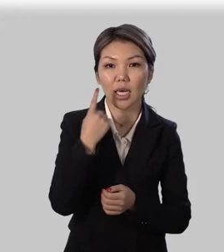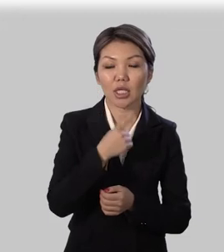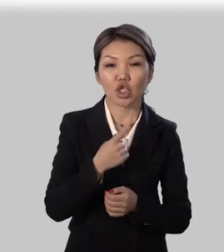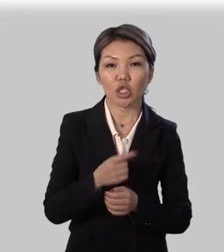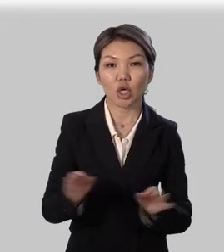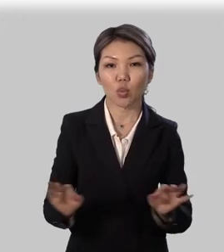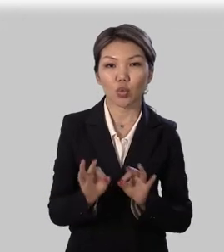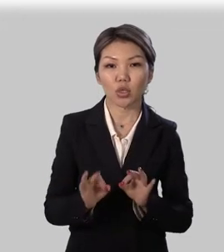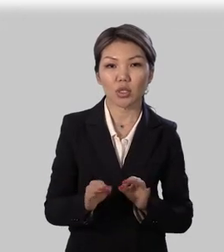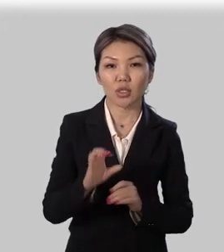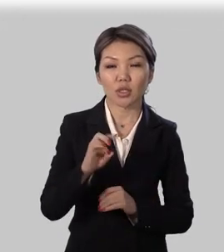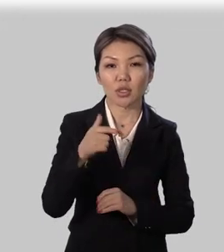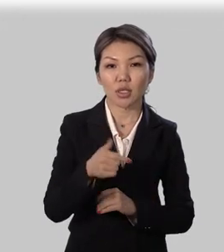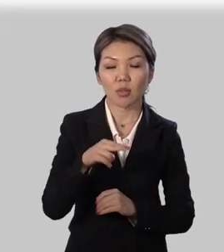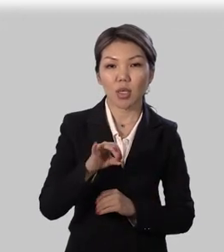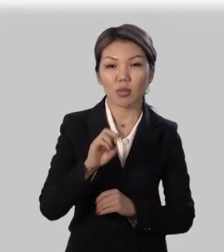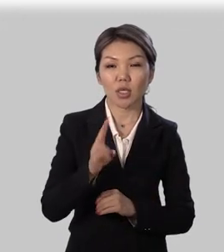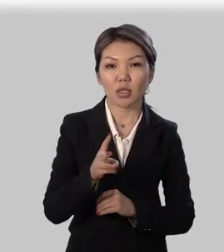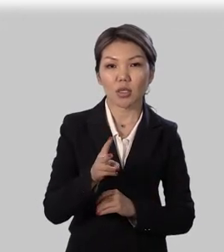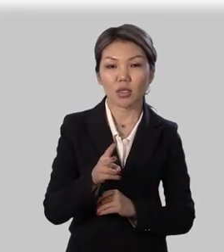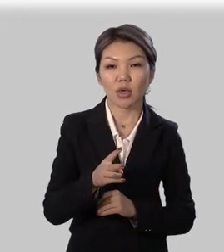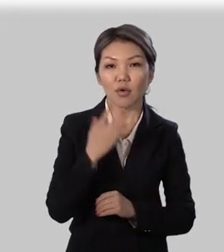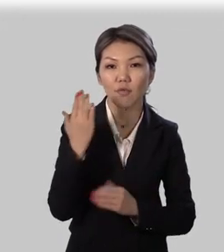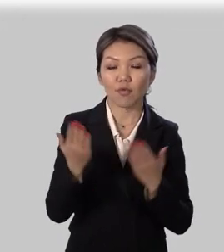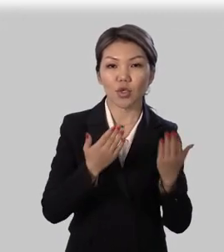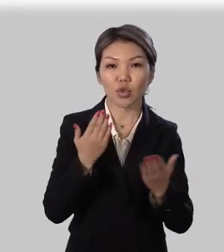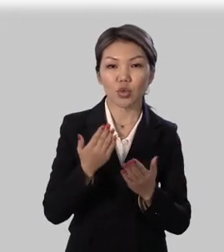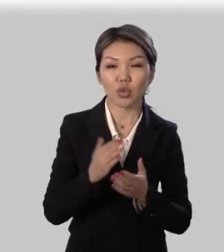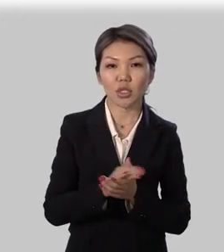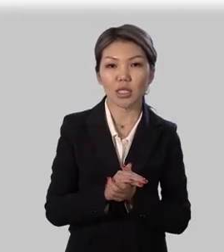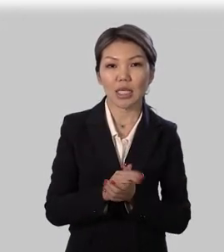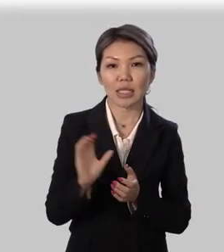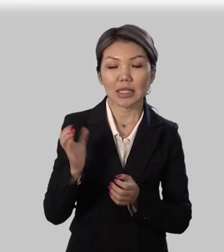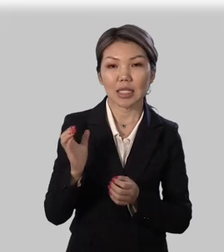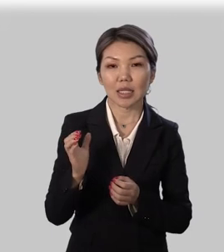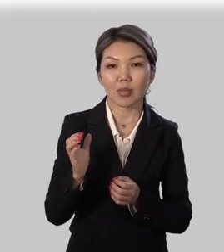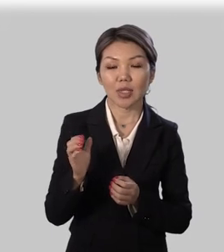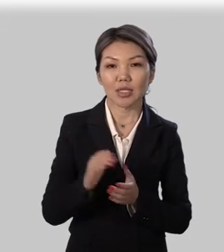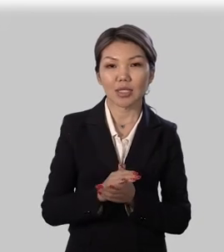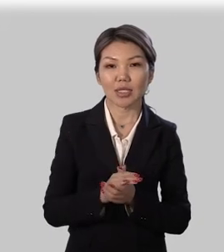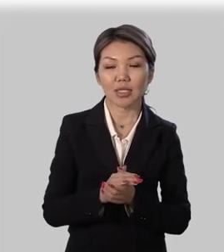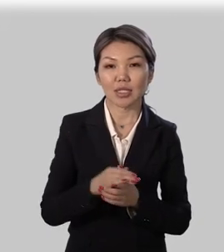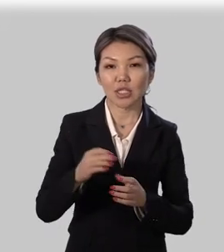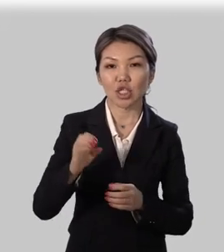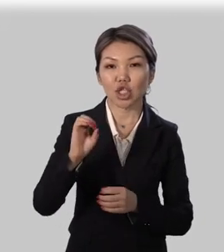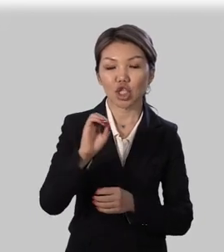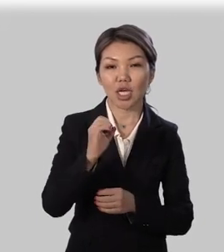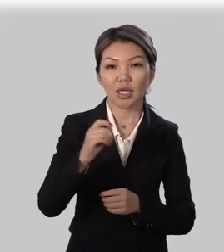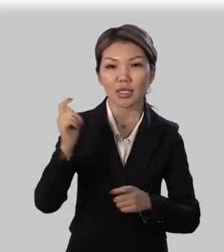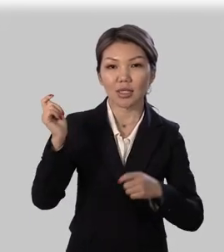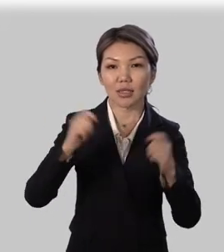смех померк веселой стойкой серебряные шарики торопливо скатываются с крыш